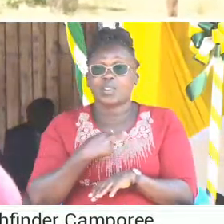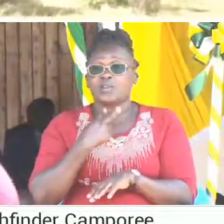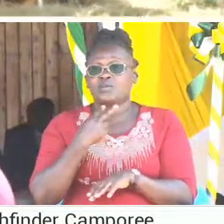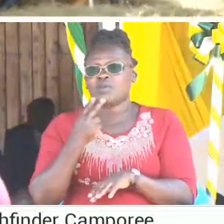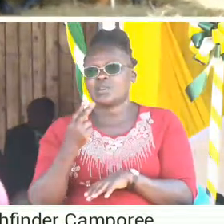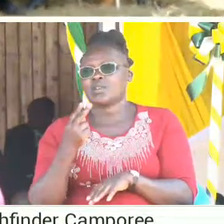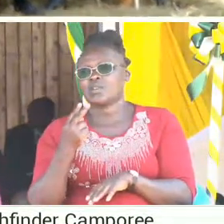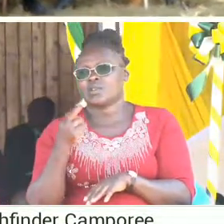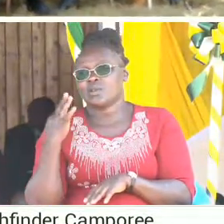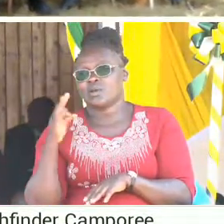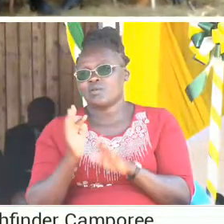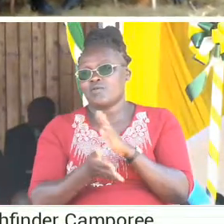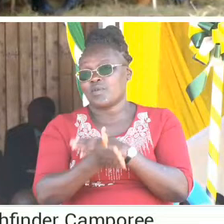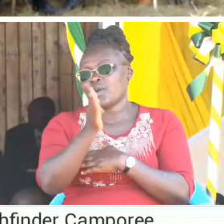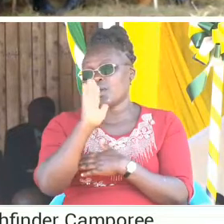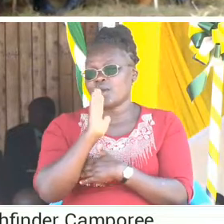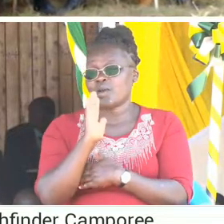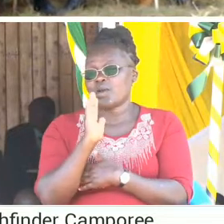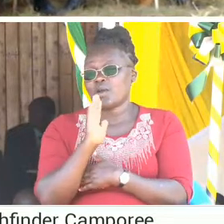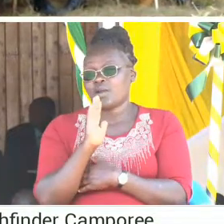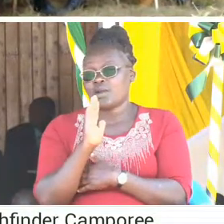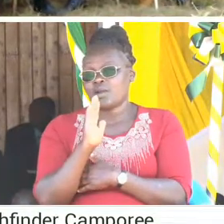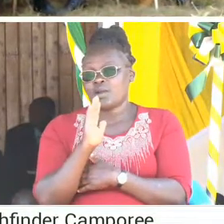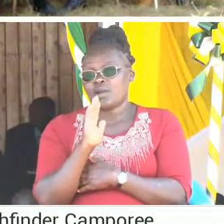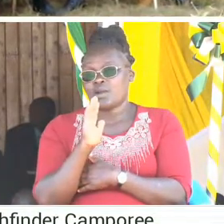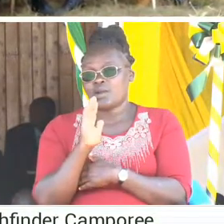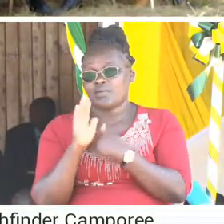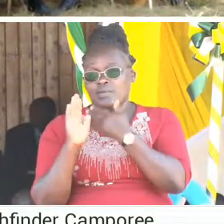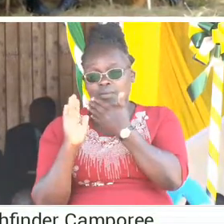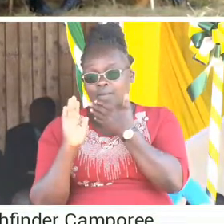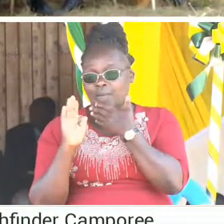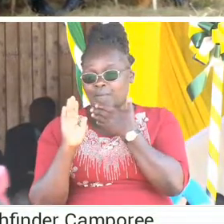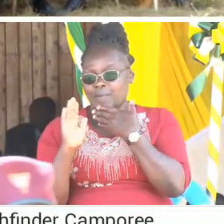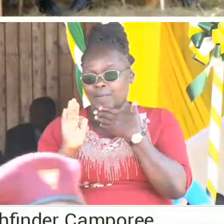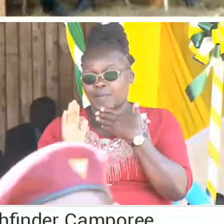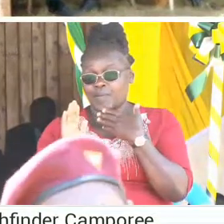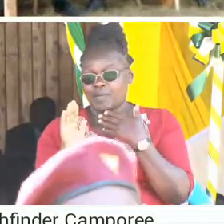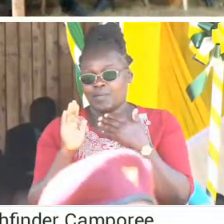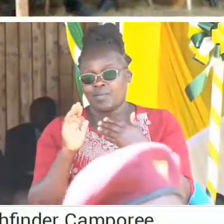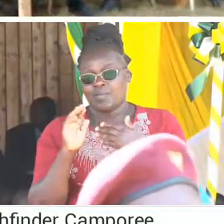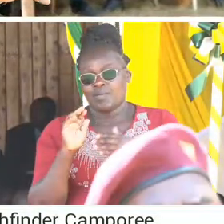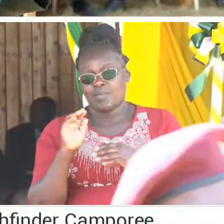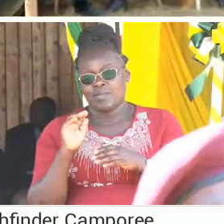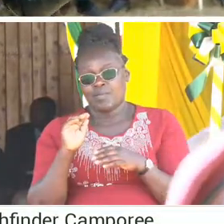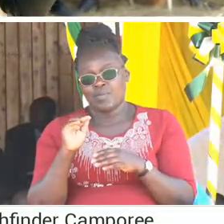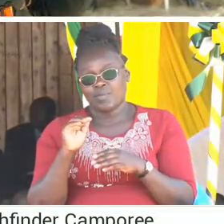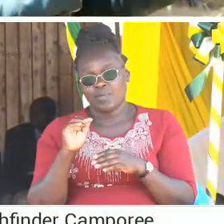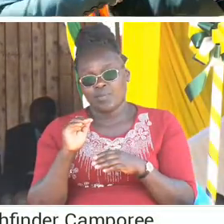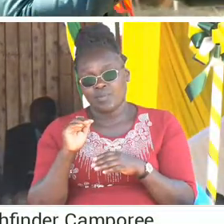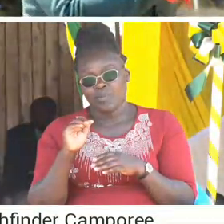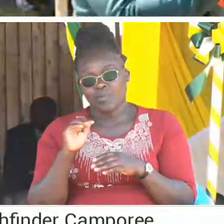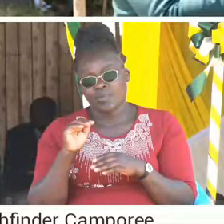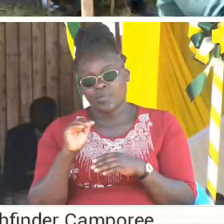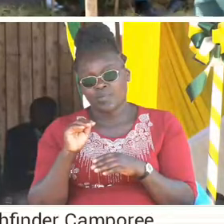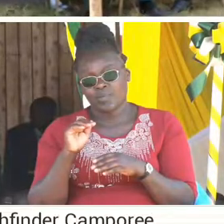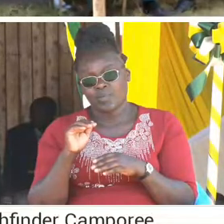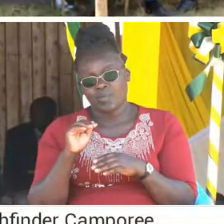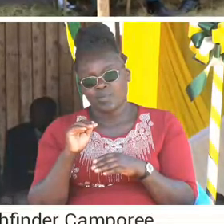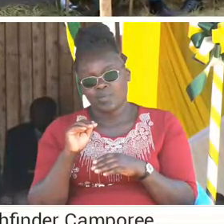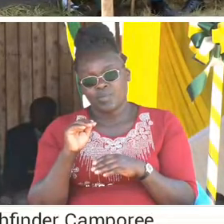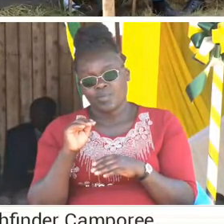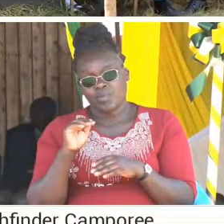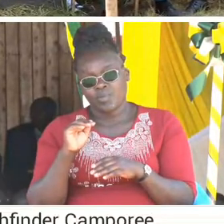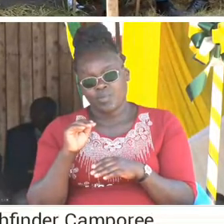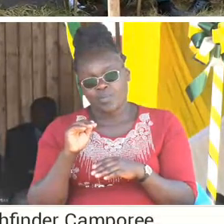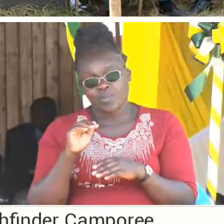wako. Bwana Mungu wako kwa bidii. Yaani sio kusikia tu. Utakaposikia sauti ya Bwana Mungu